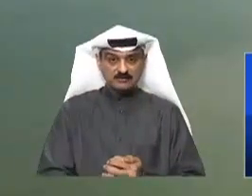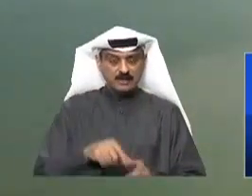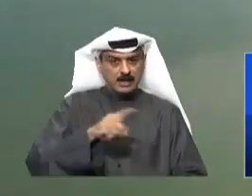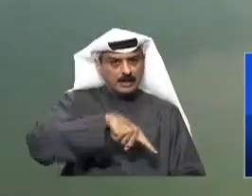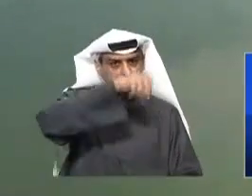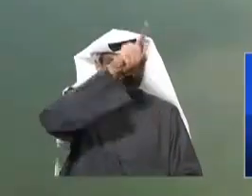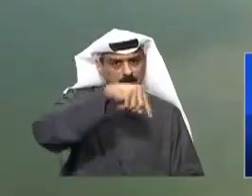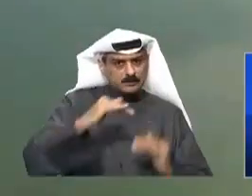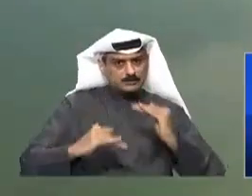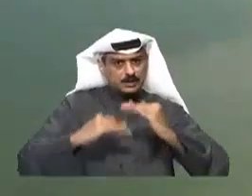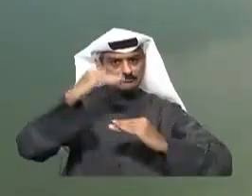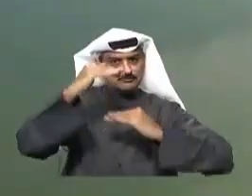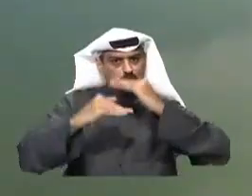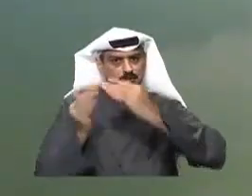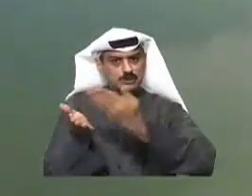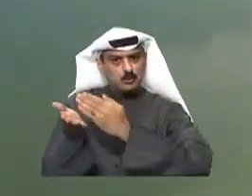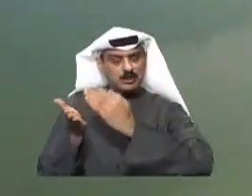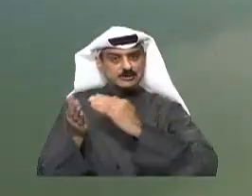النمو او الانكماش الاقتصاديه للدوله